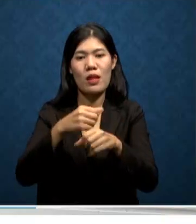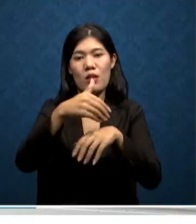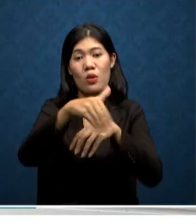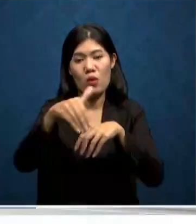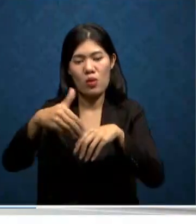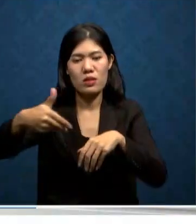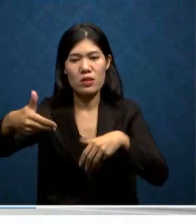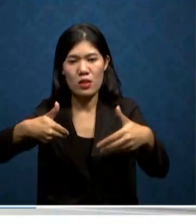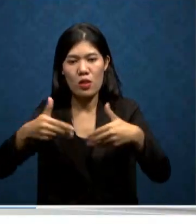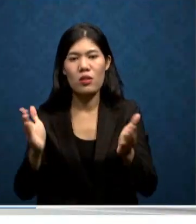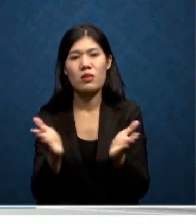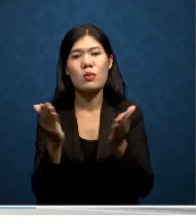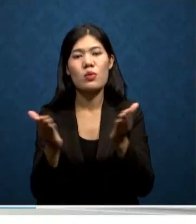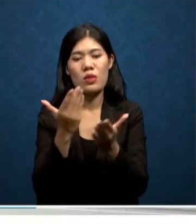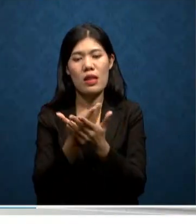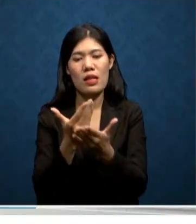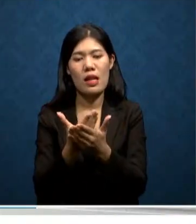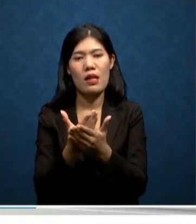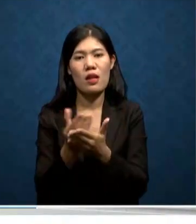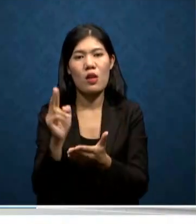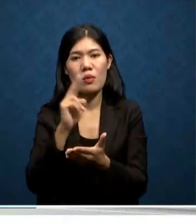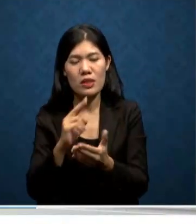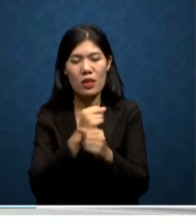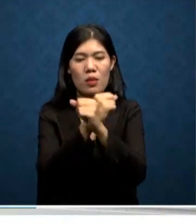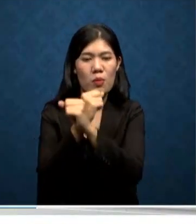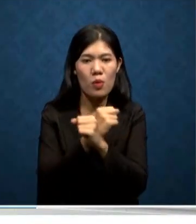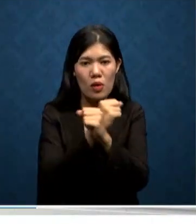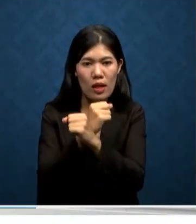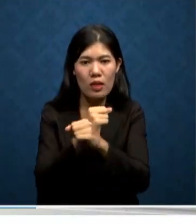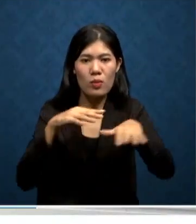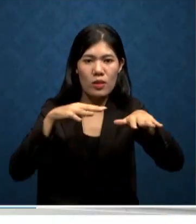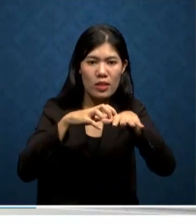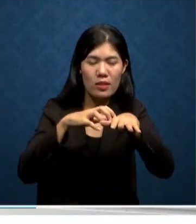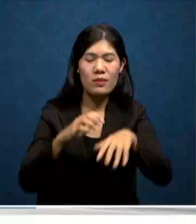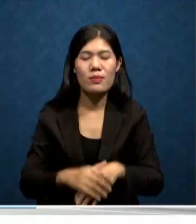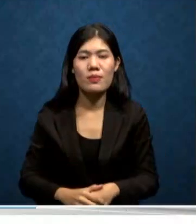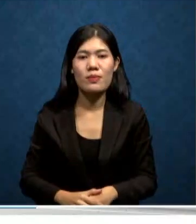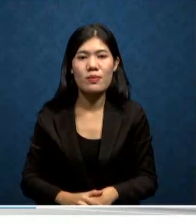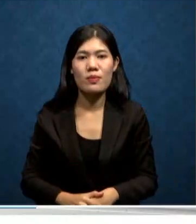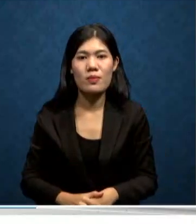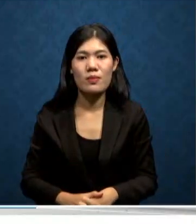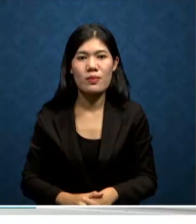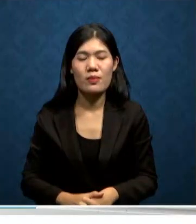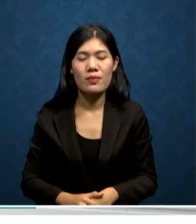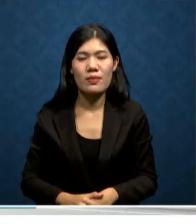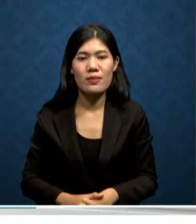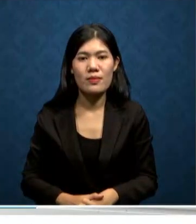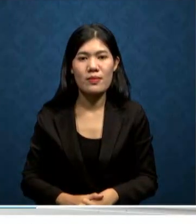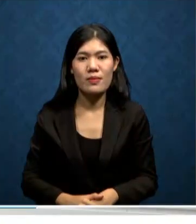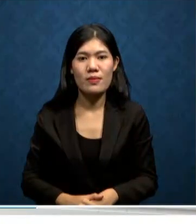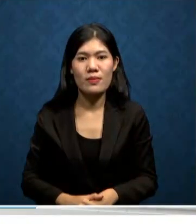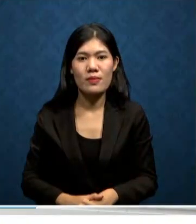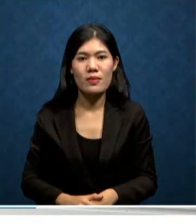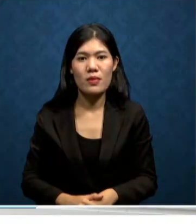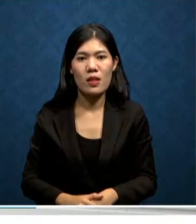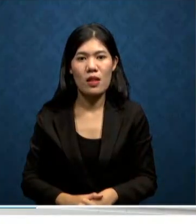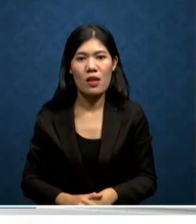เพื่อเอาไปใช้ในการลดและป้องกันอุบัติเหตุนะครับโดยในในส่วนหน่วยงานของภายในของกรมการขนส่งทาง